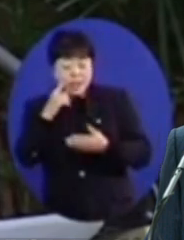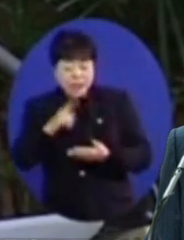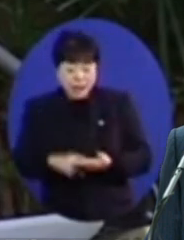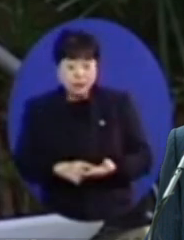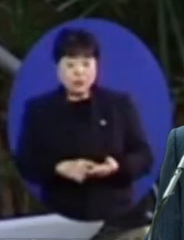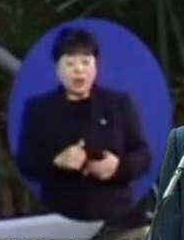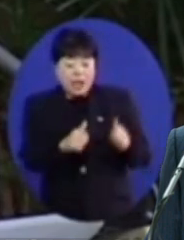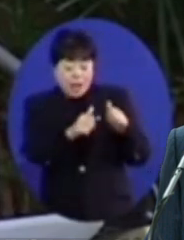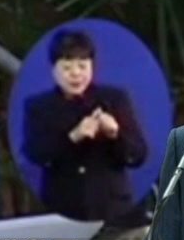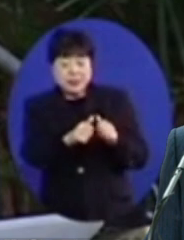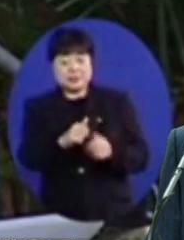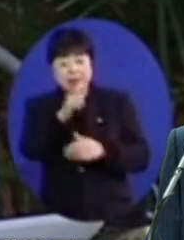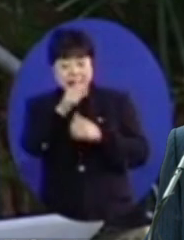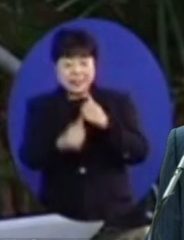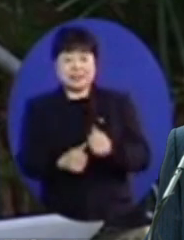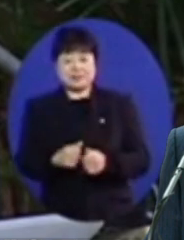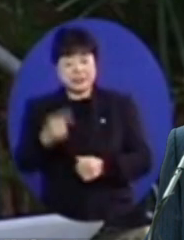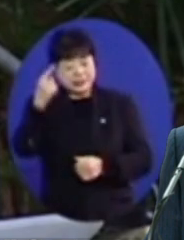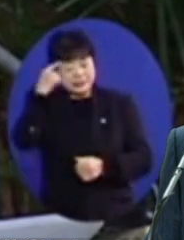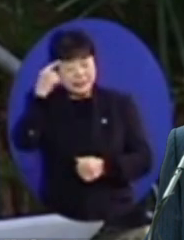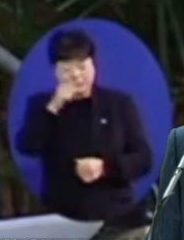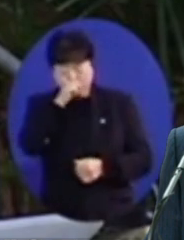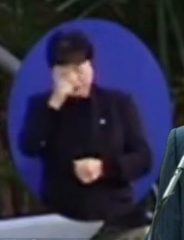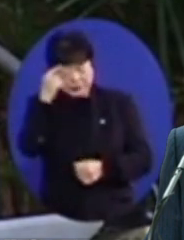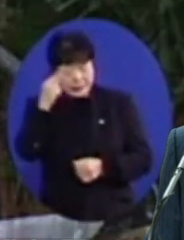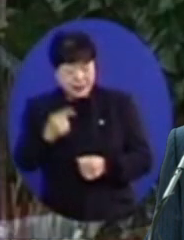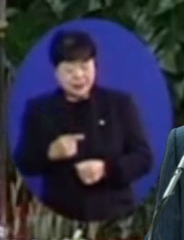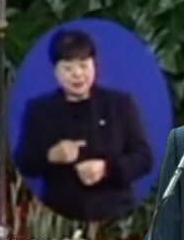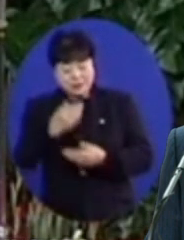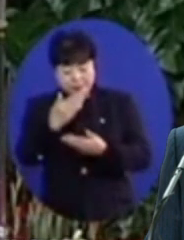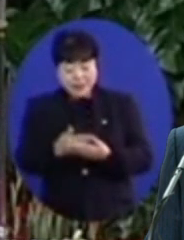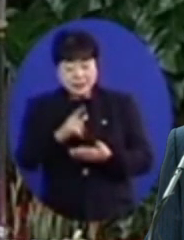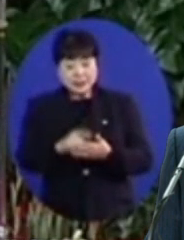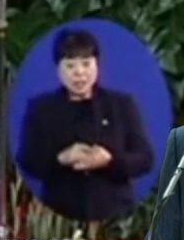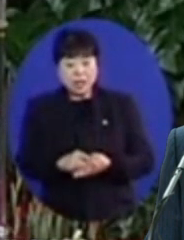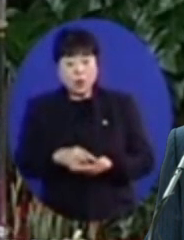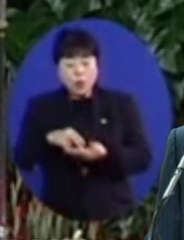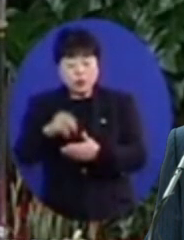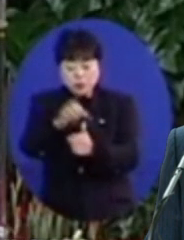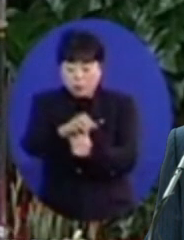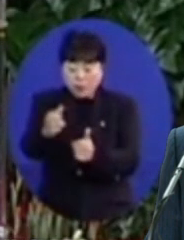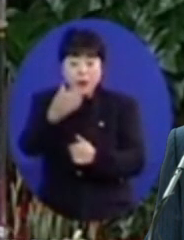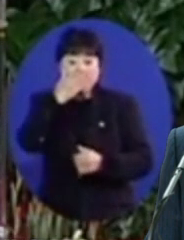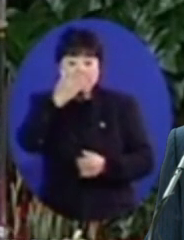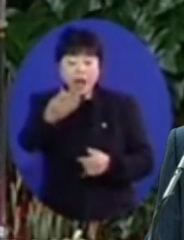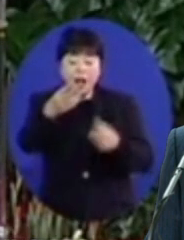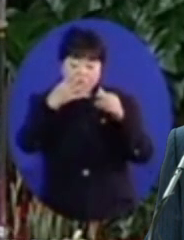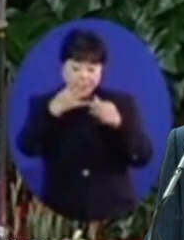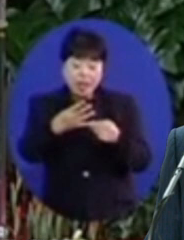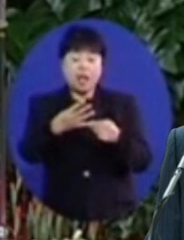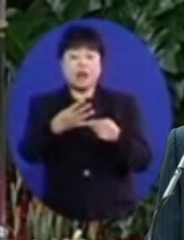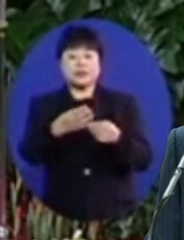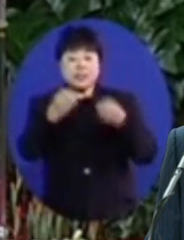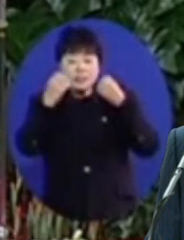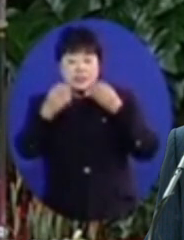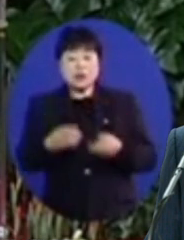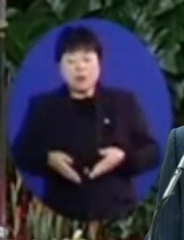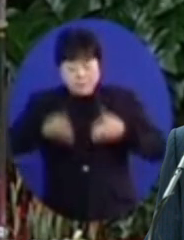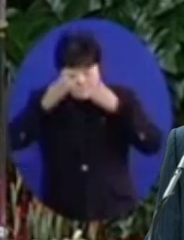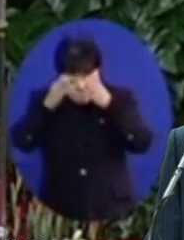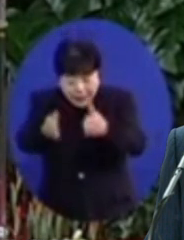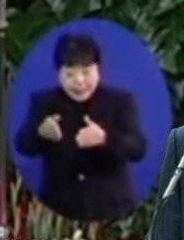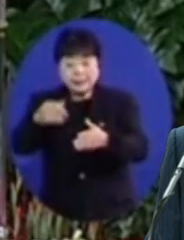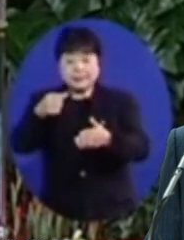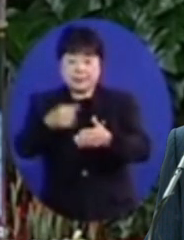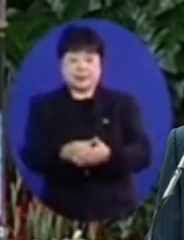같이 있으므로 하나님의 아이디어를 얻을 때 우리가 외로움에서 벗어날 수 있는 것입니다 넷째는 인생의 새로운 방향을 구하는